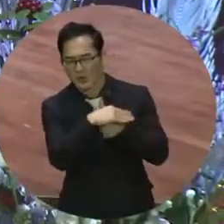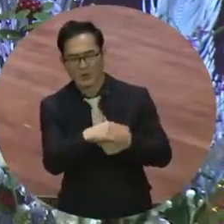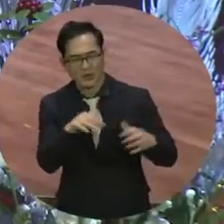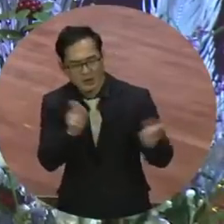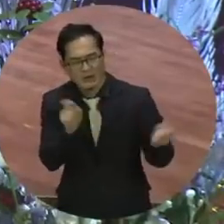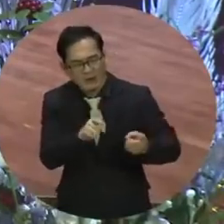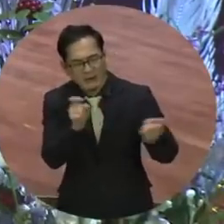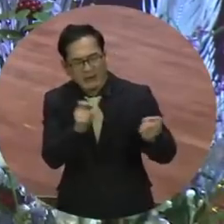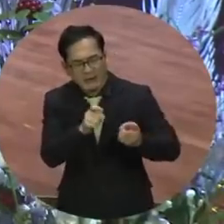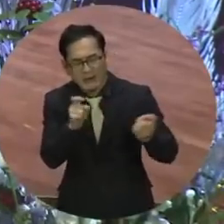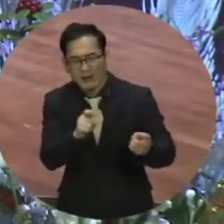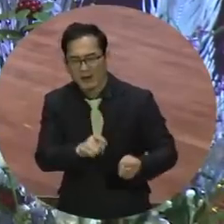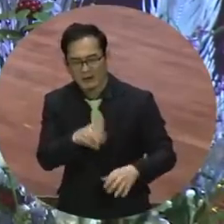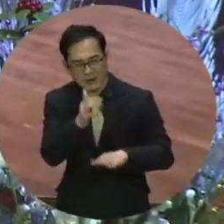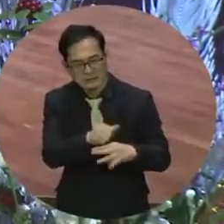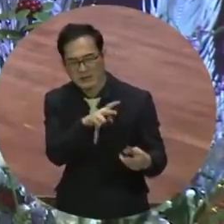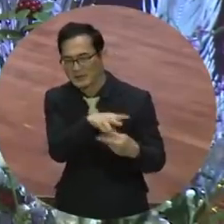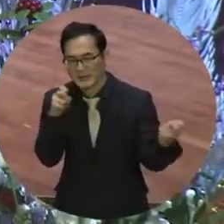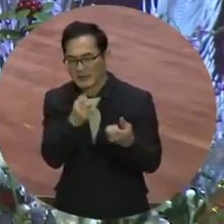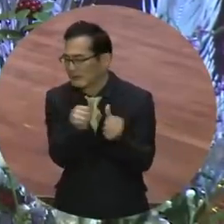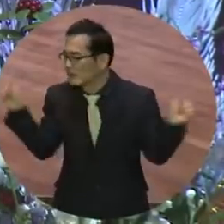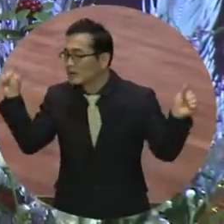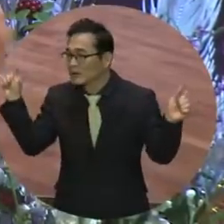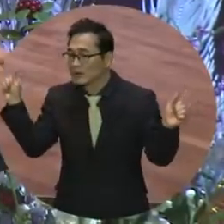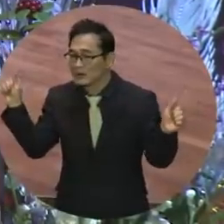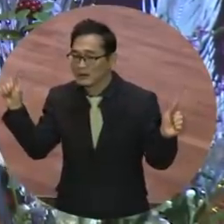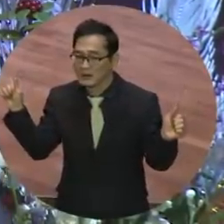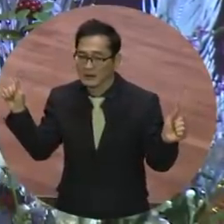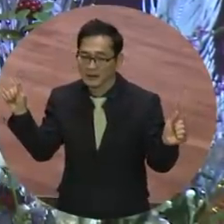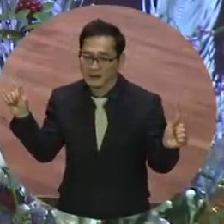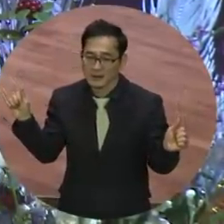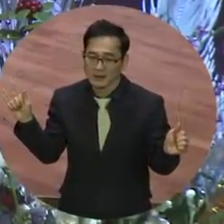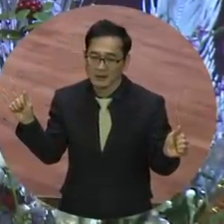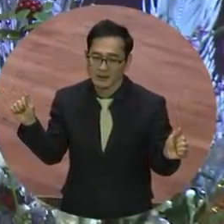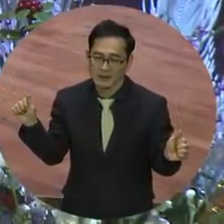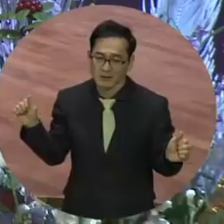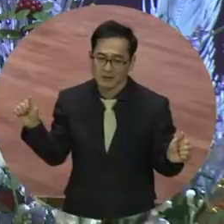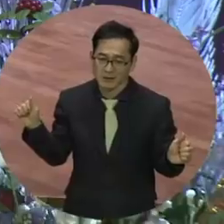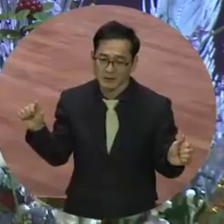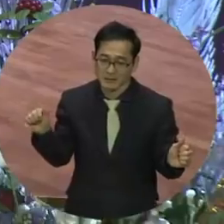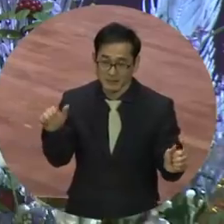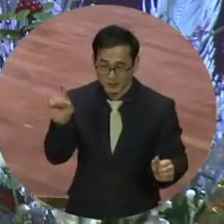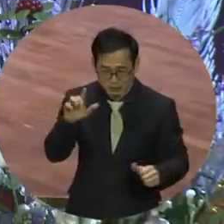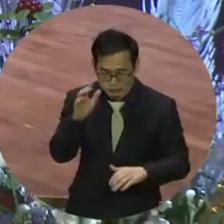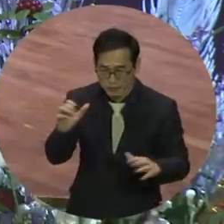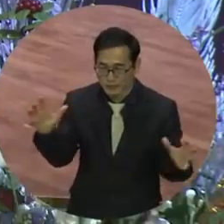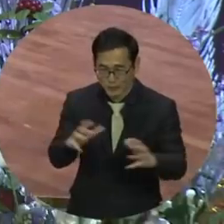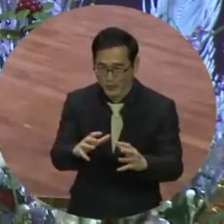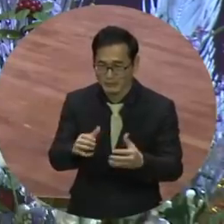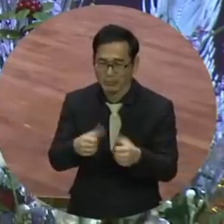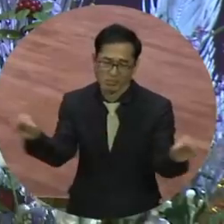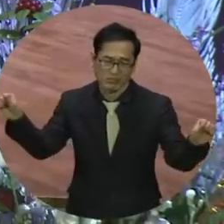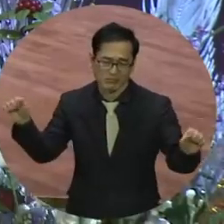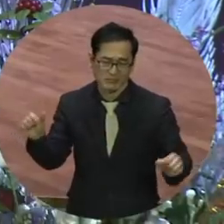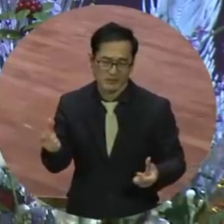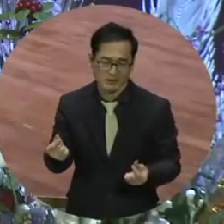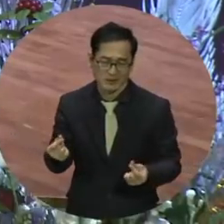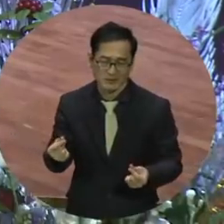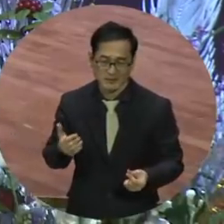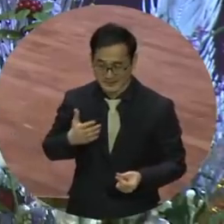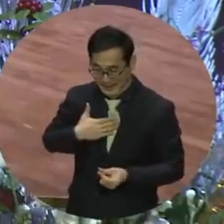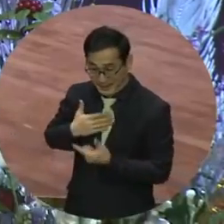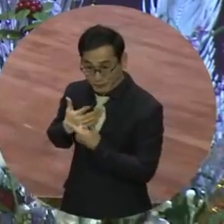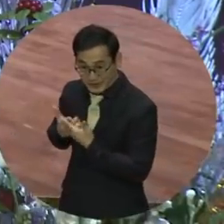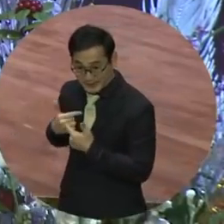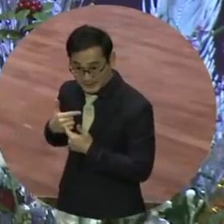커져. 그럼 더 꼴보기 싫어. 이렇게 해서 한국에 다 박살 나는 거예요. 저는 부산 사람입니다. 우리 사람